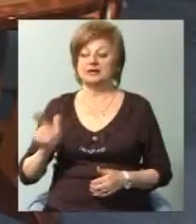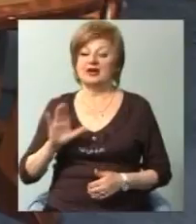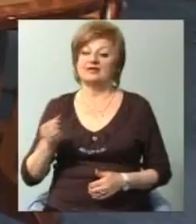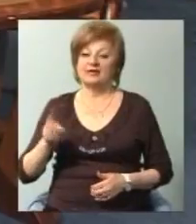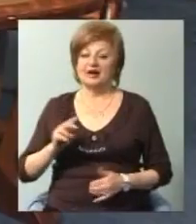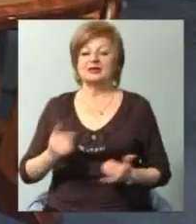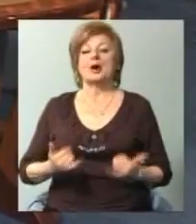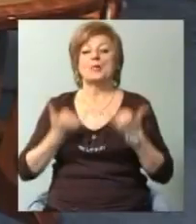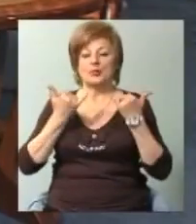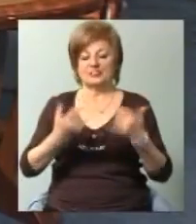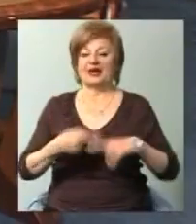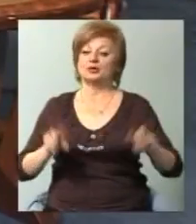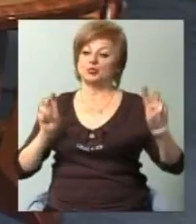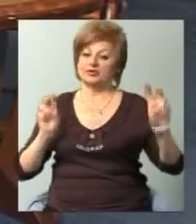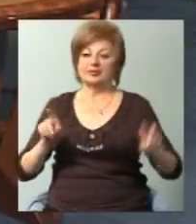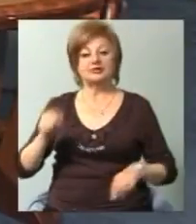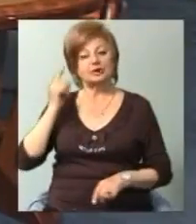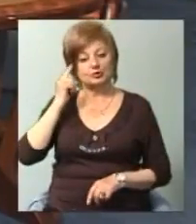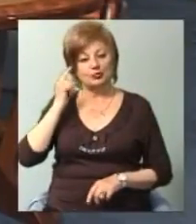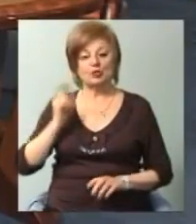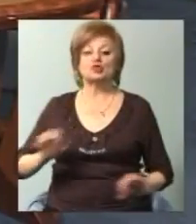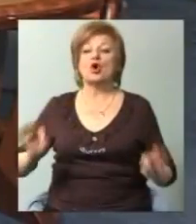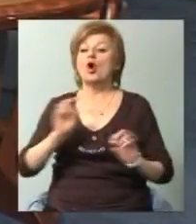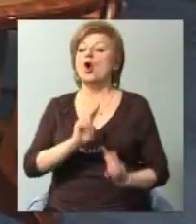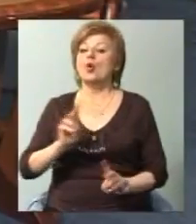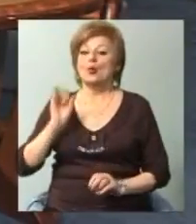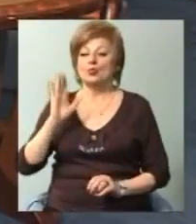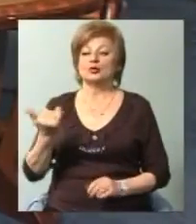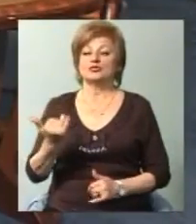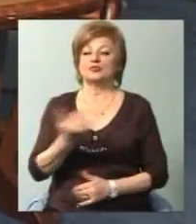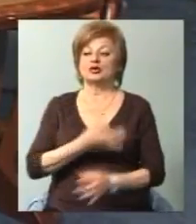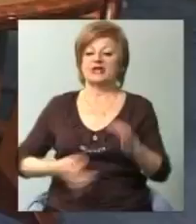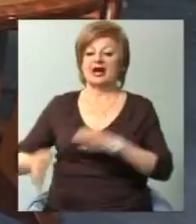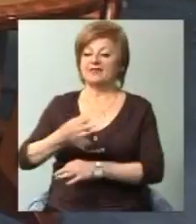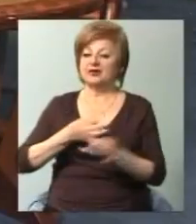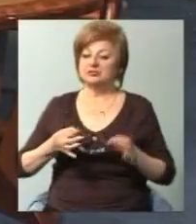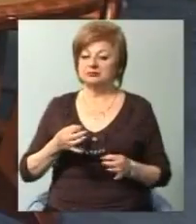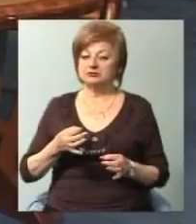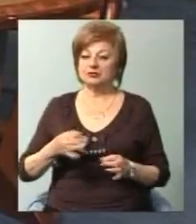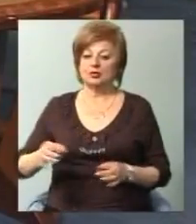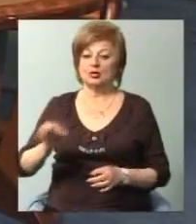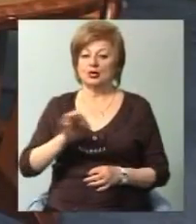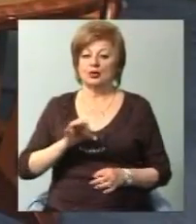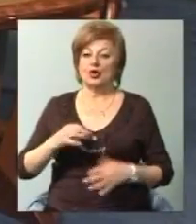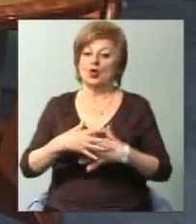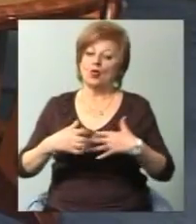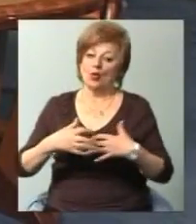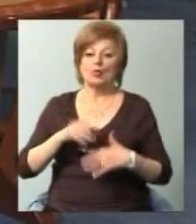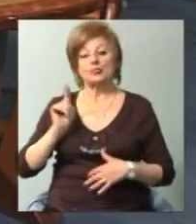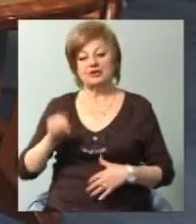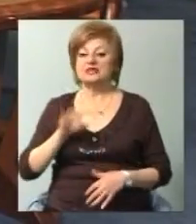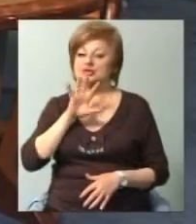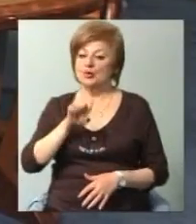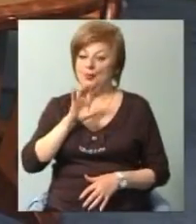вирішили присвятити їм цю тему. Як ти гадаєш, про кого саме ми будемо сьогодні говорити? Про котів та